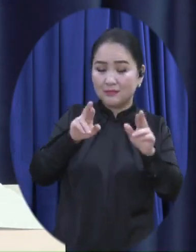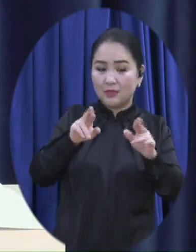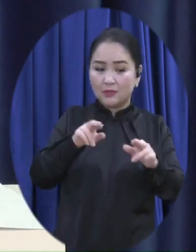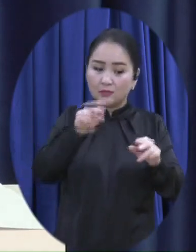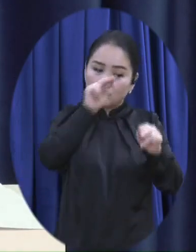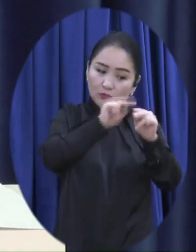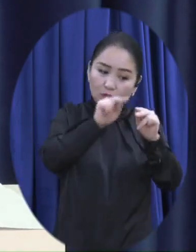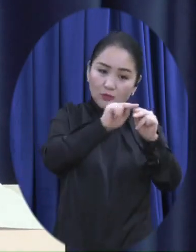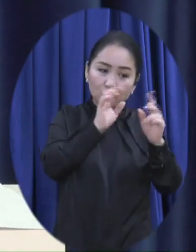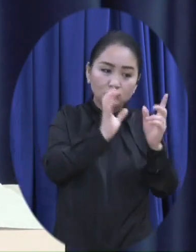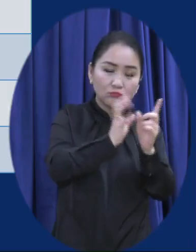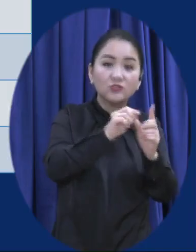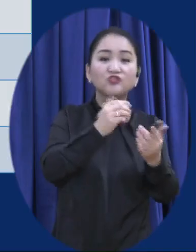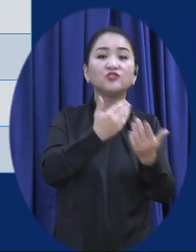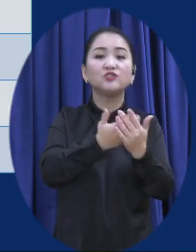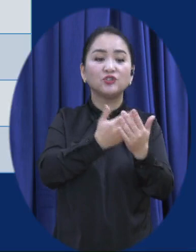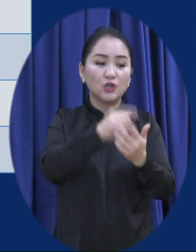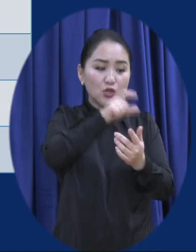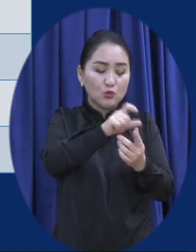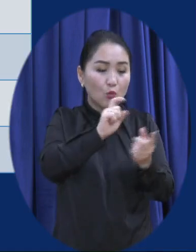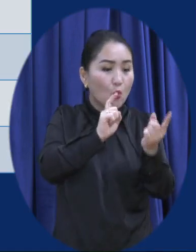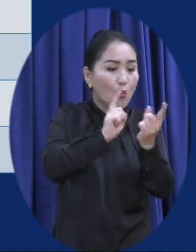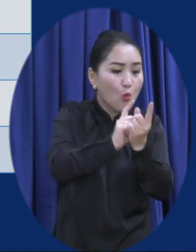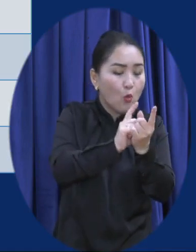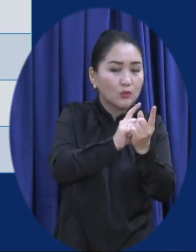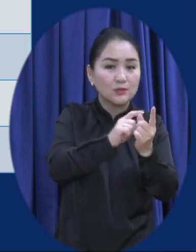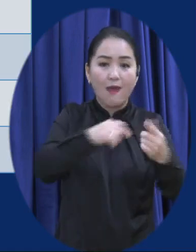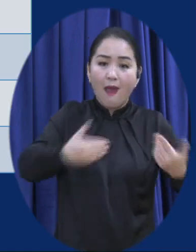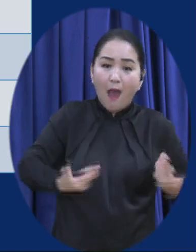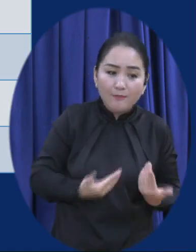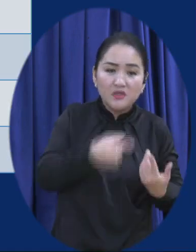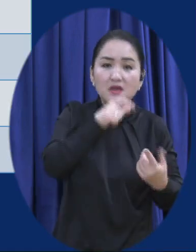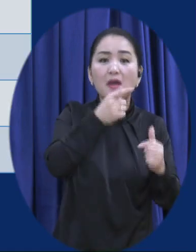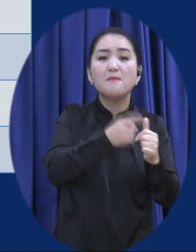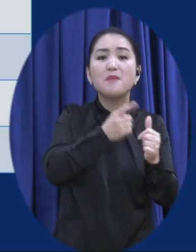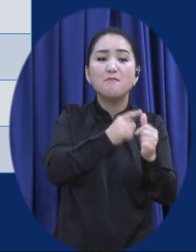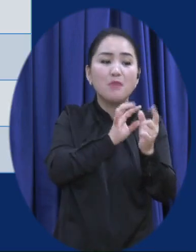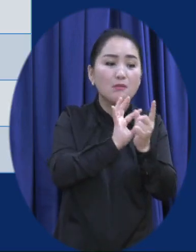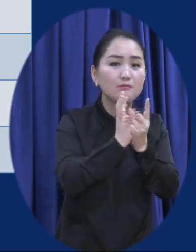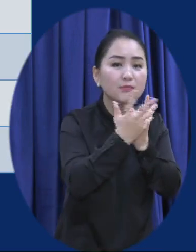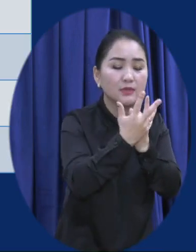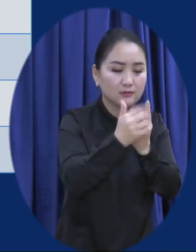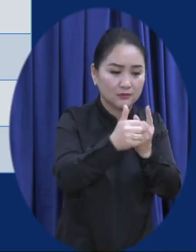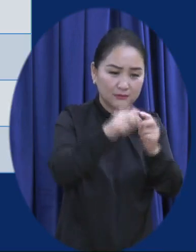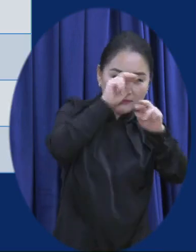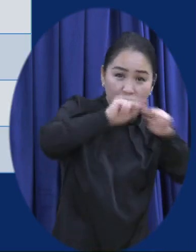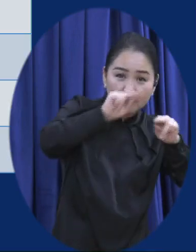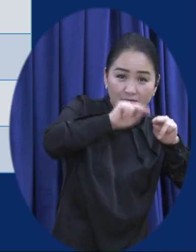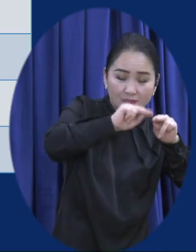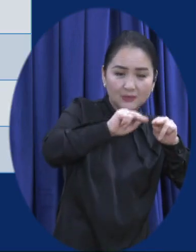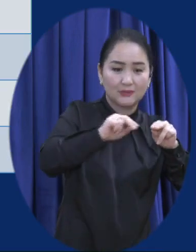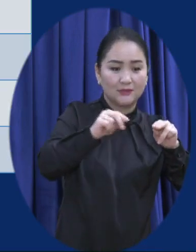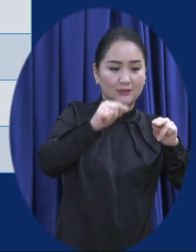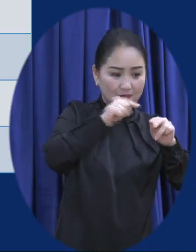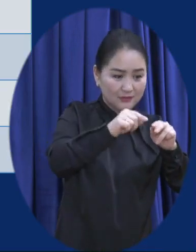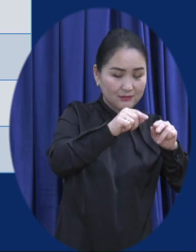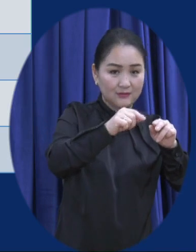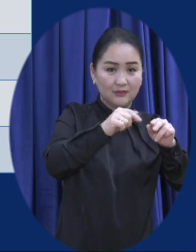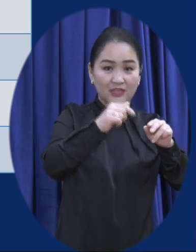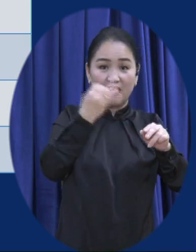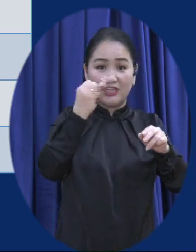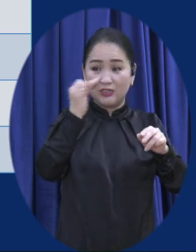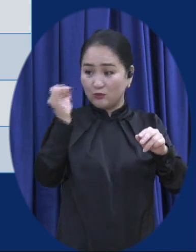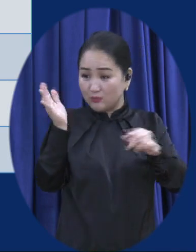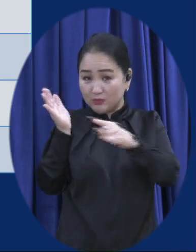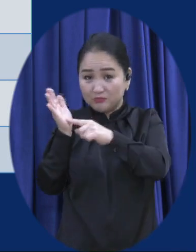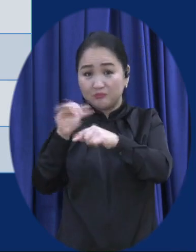ойрын хавьтлуудыг олж тандаж судалгаа хийдэг учраас энэ хавьтлуудаа дахиад одоо өөр дүүрэг дээр, өөр хорон дээр очиж тандаж судлах, олж илрүүлэх